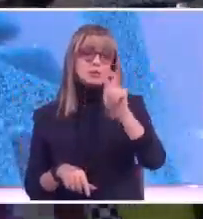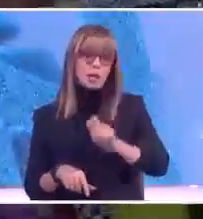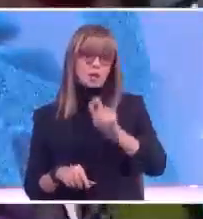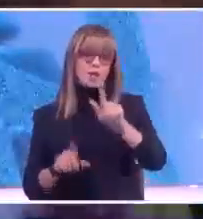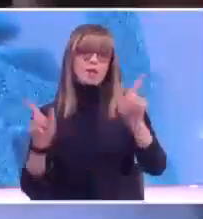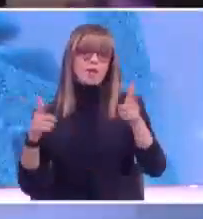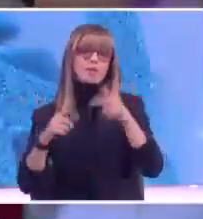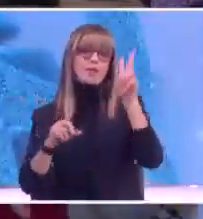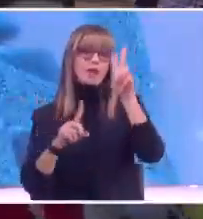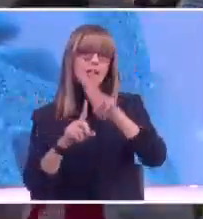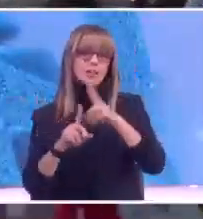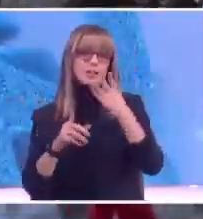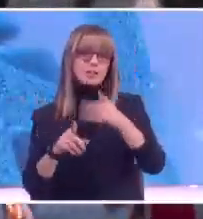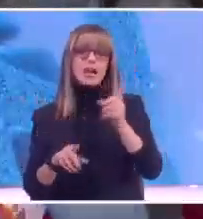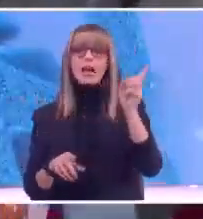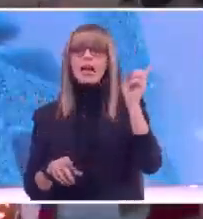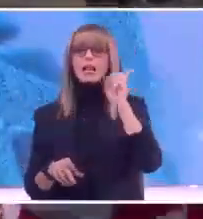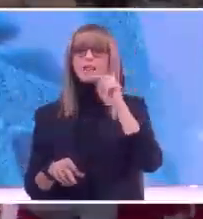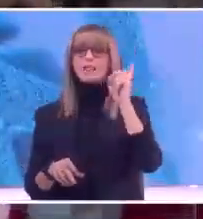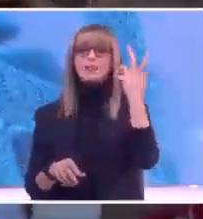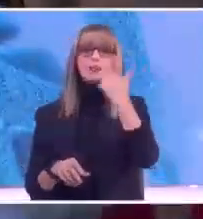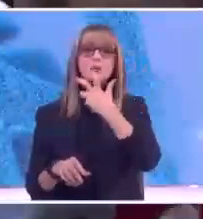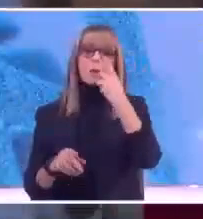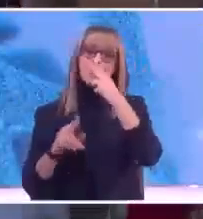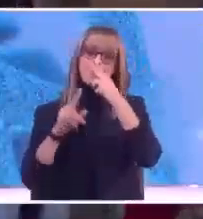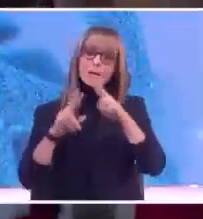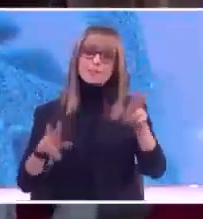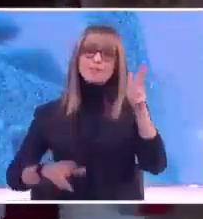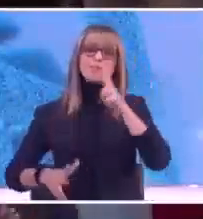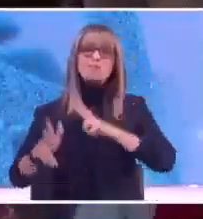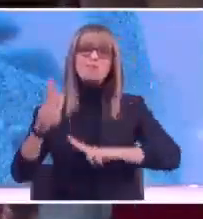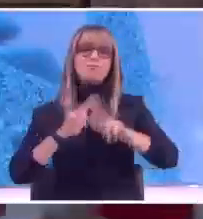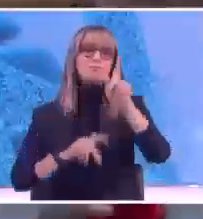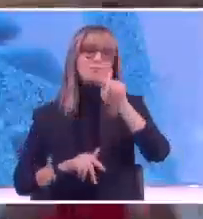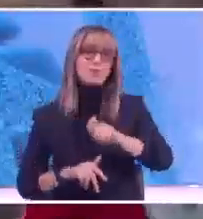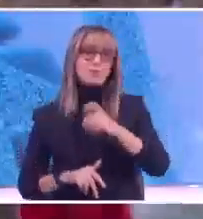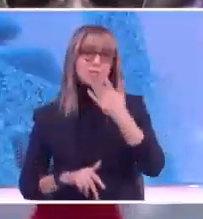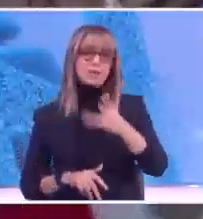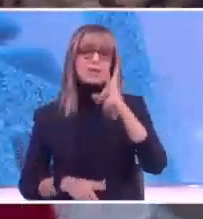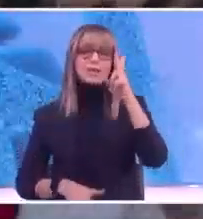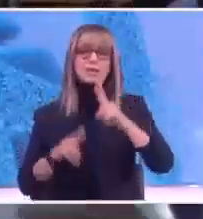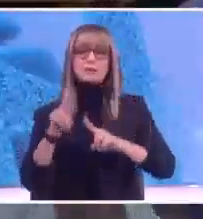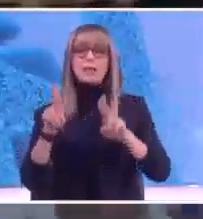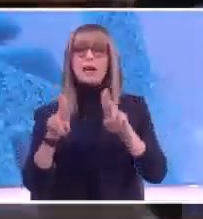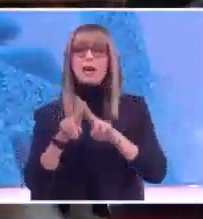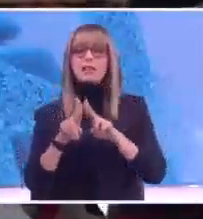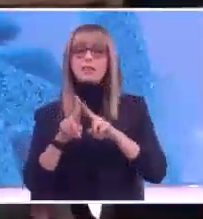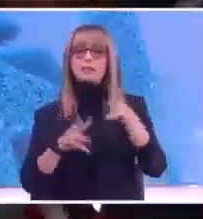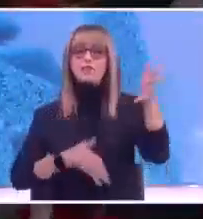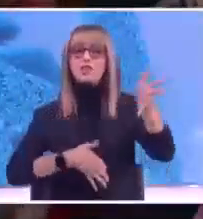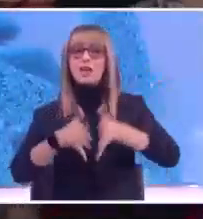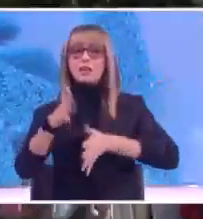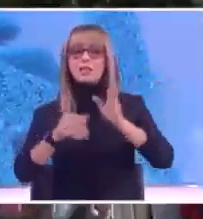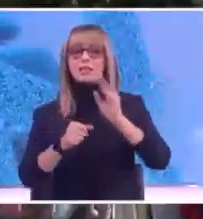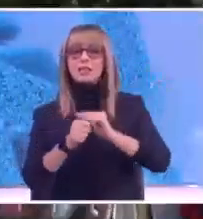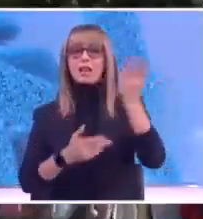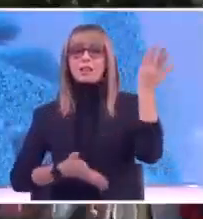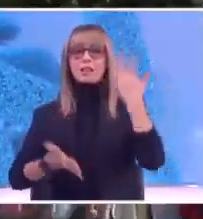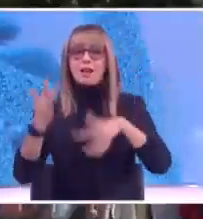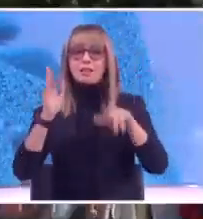festivale katılanlar efsanevi müzisyeninkine benzeyen kostümler giydi. Kimileri kasabanın ana caddesinde dans